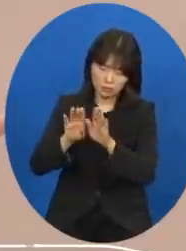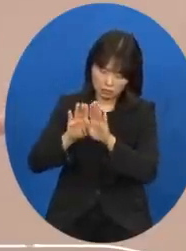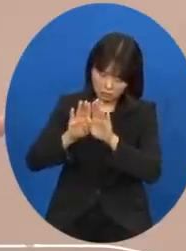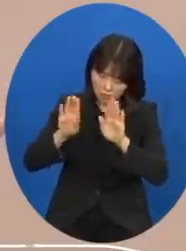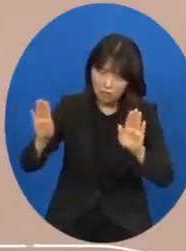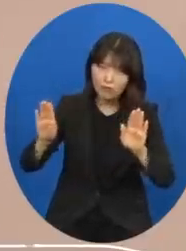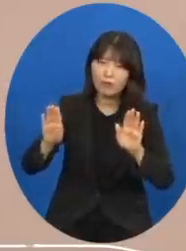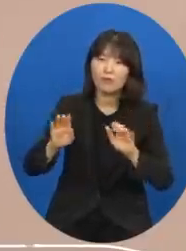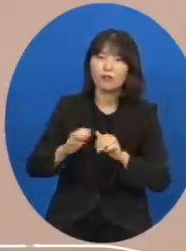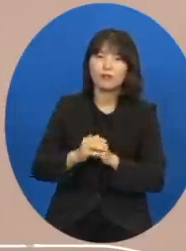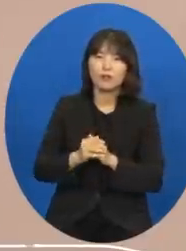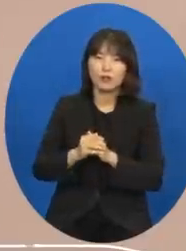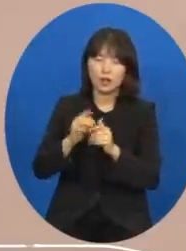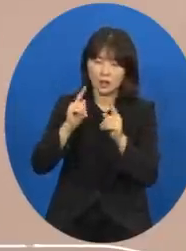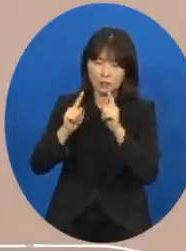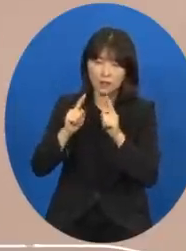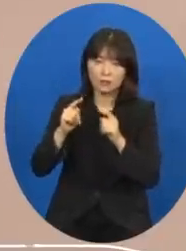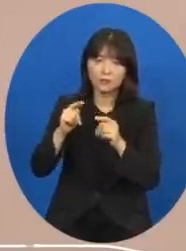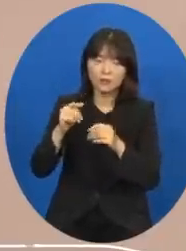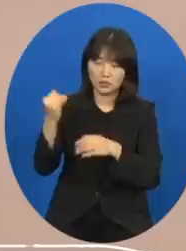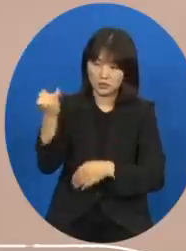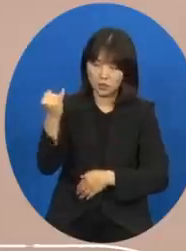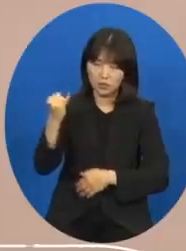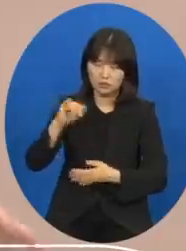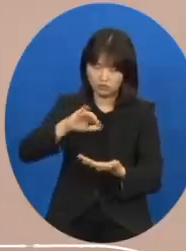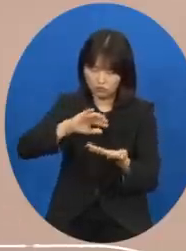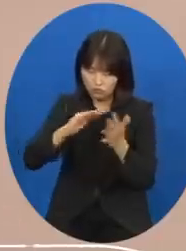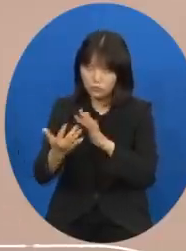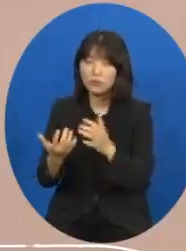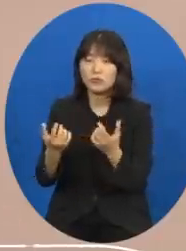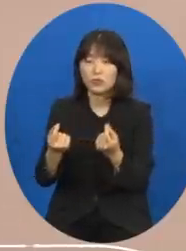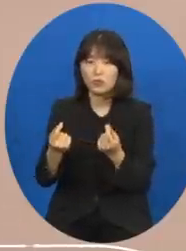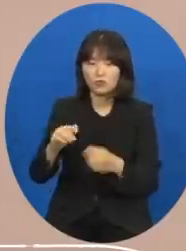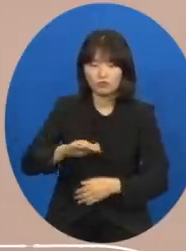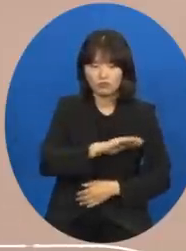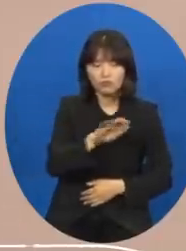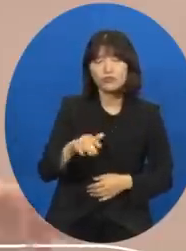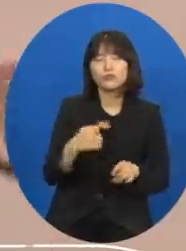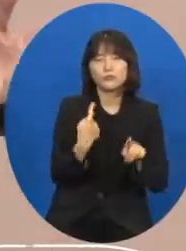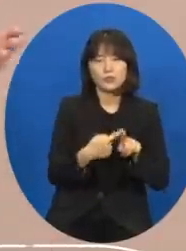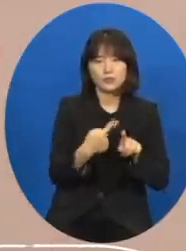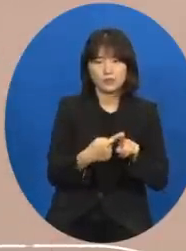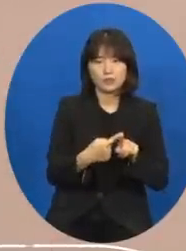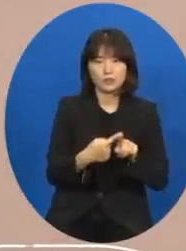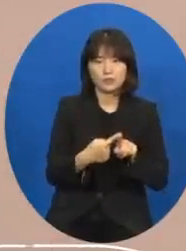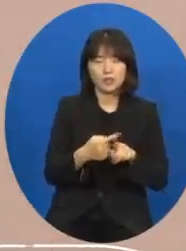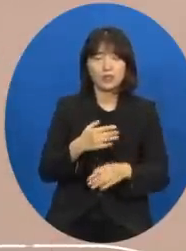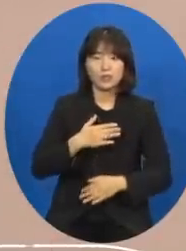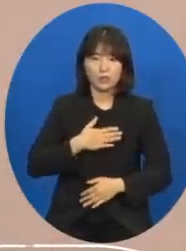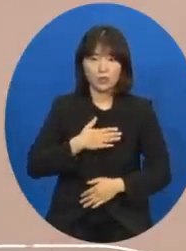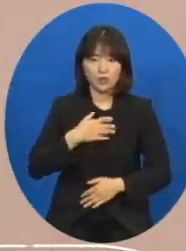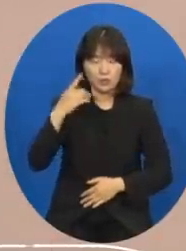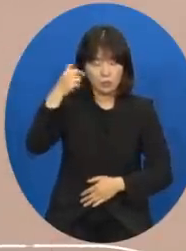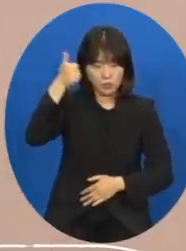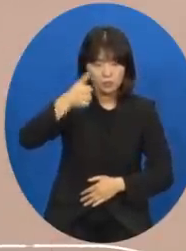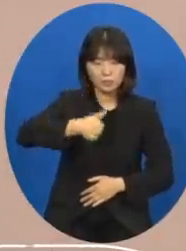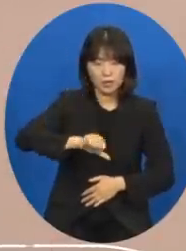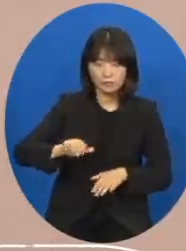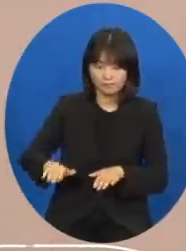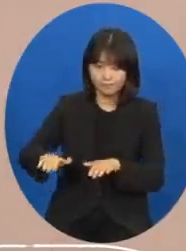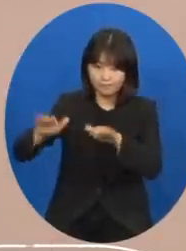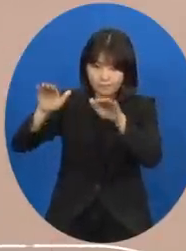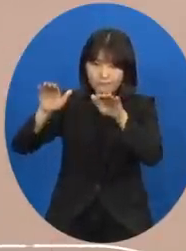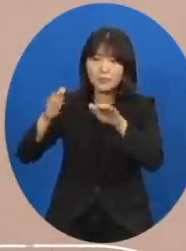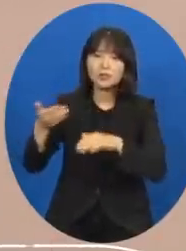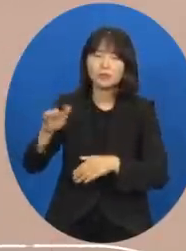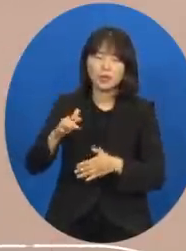되니까 말씀이 그 여인을 뒤집듯이 우리도 그렇게 하는 거거든요. 저는 목사 아들로 자랐지만